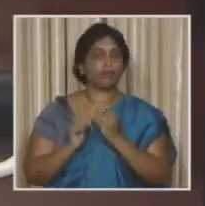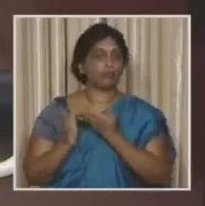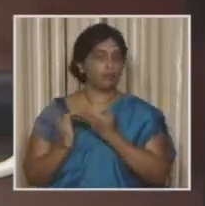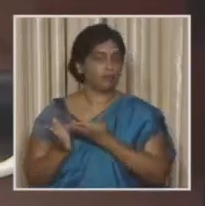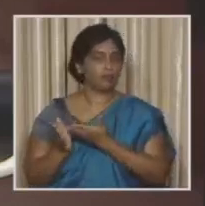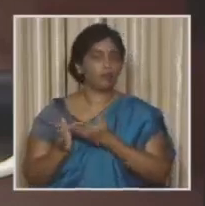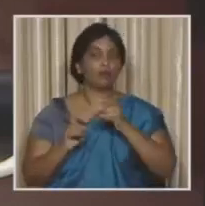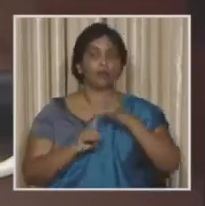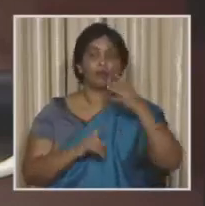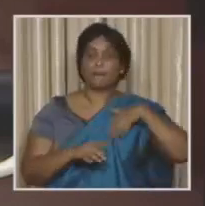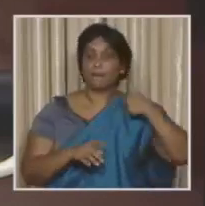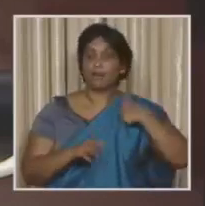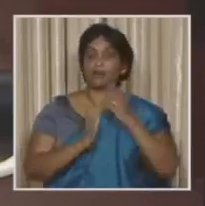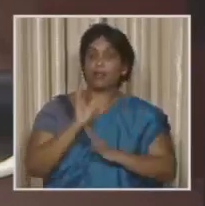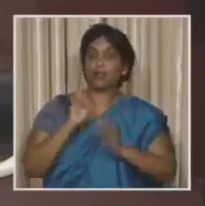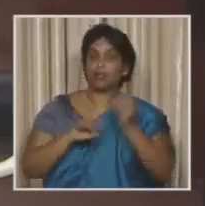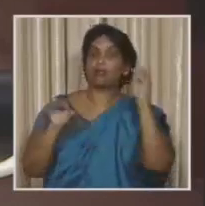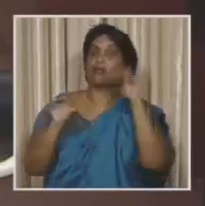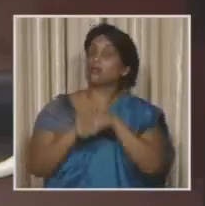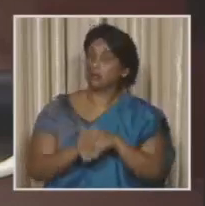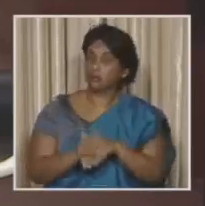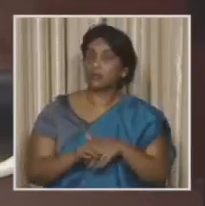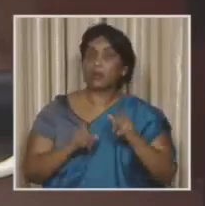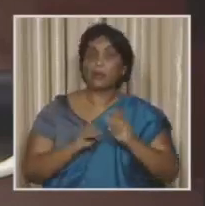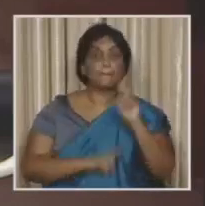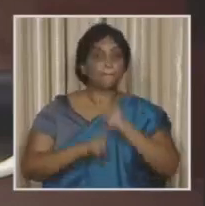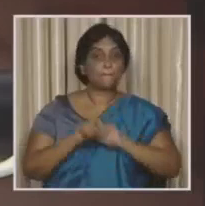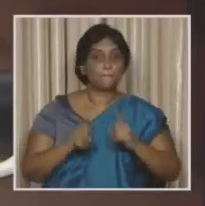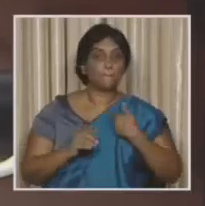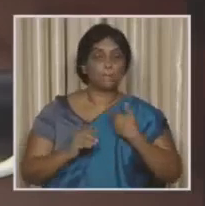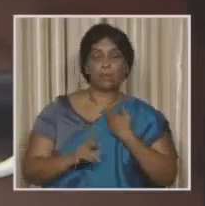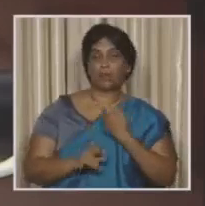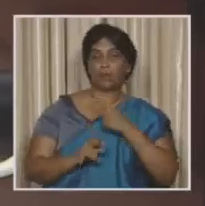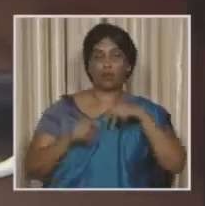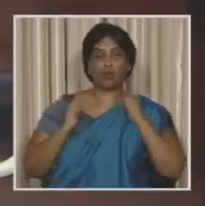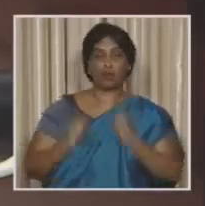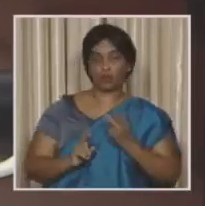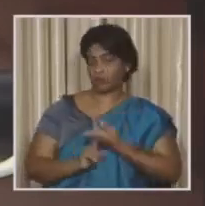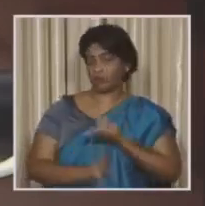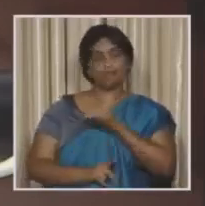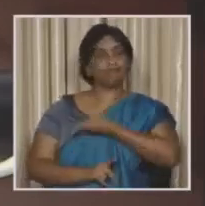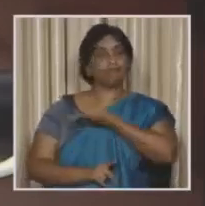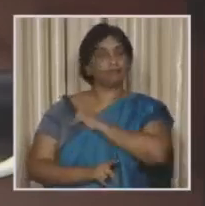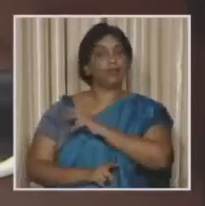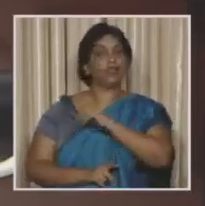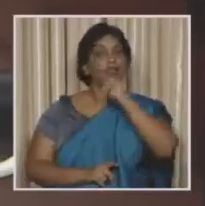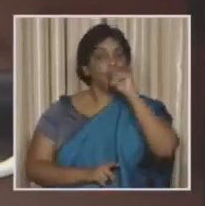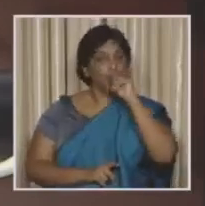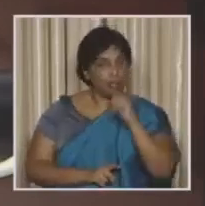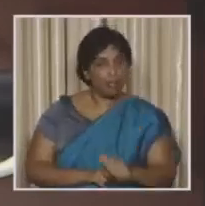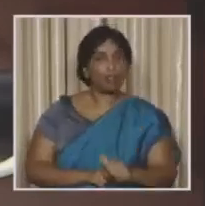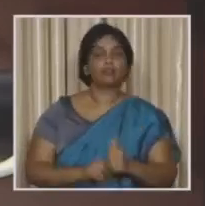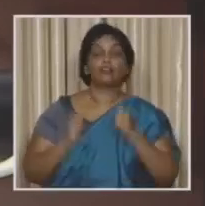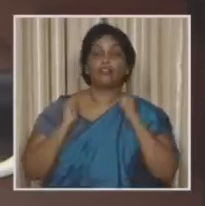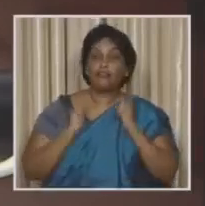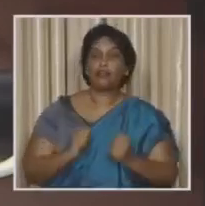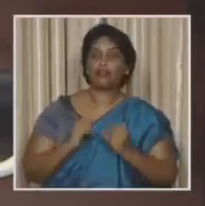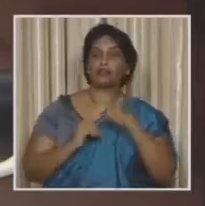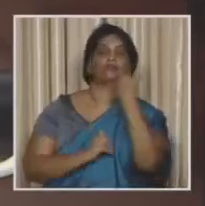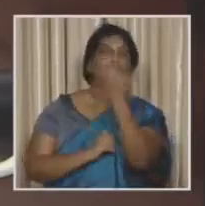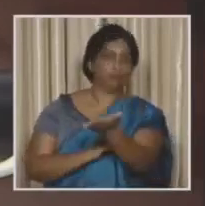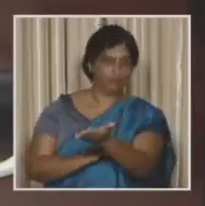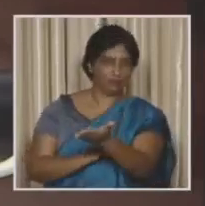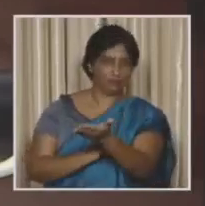ඔහු පක්ෂේ ප්‍රධානි ආණ්ඩුවේ අමතිවරේ. මේ පාර්ලිමේන්තුව මට එහා පැත්තේ පුටු දෙක වාඩි වුණාට ඇත්තම ඔහු වාඩි වෙලා ඉන්නේ එහා පැත්තේ.